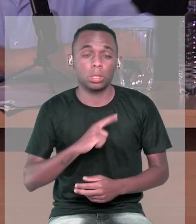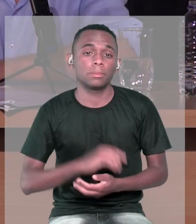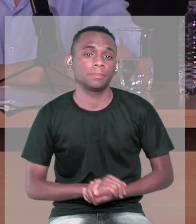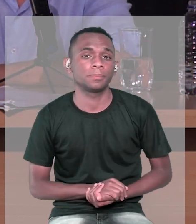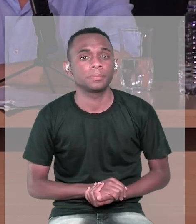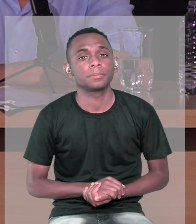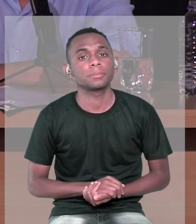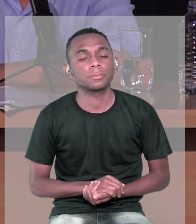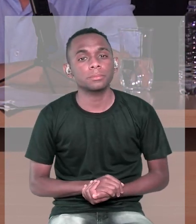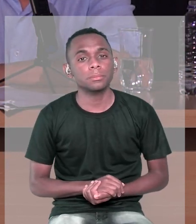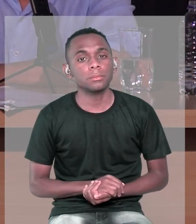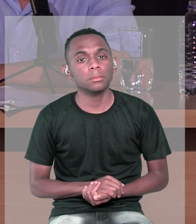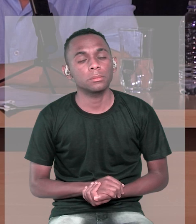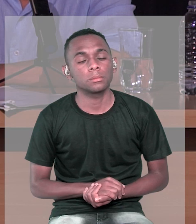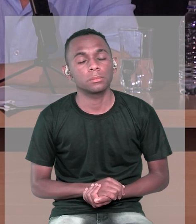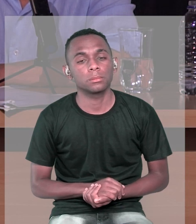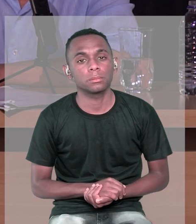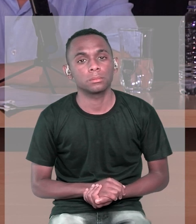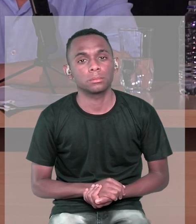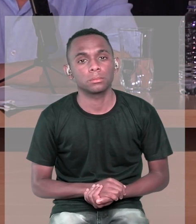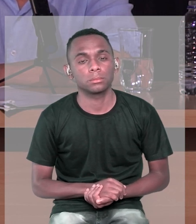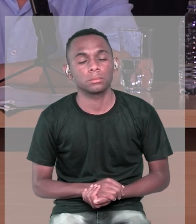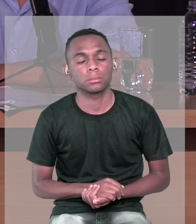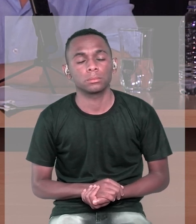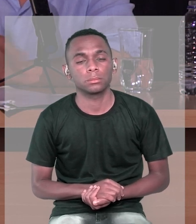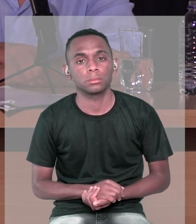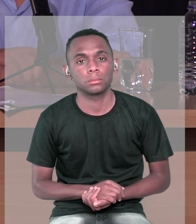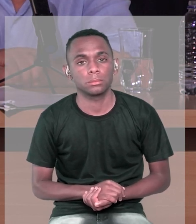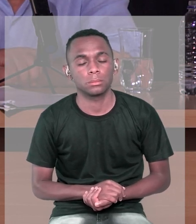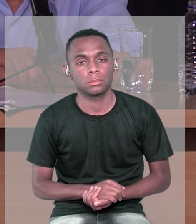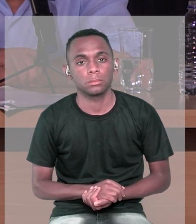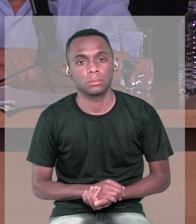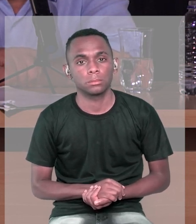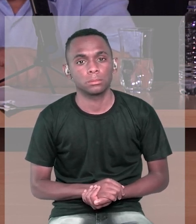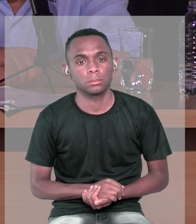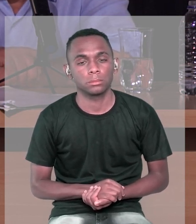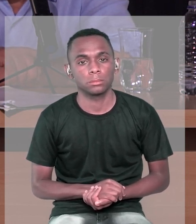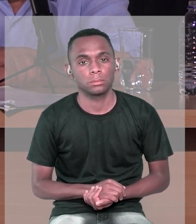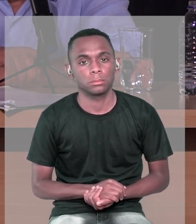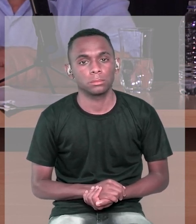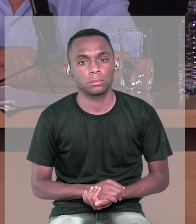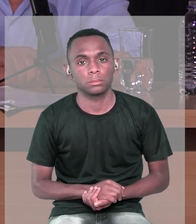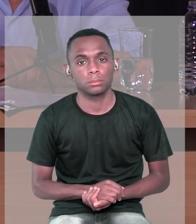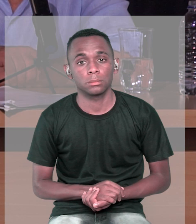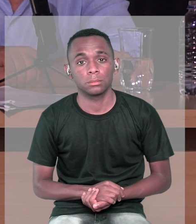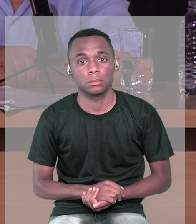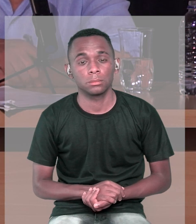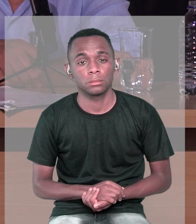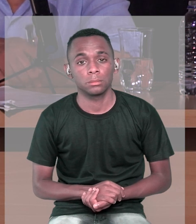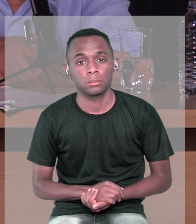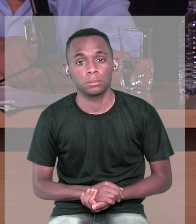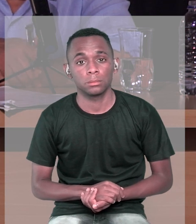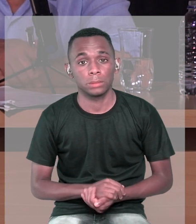les reçoit et en même temps, on les redonne. Il y a une circularité dans l'habitation. Essas